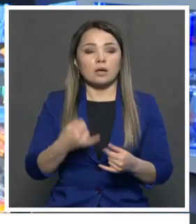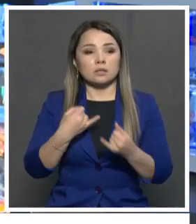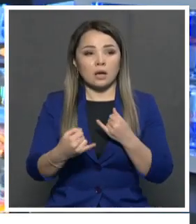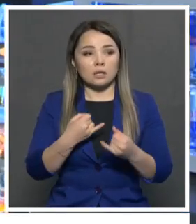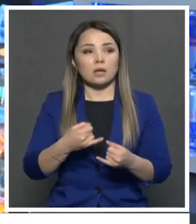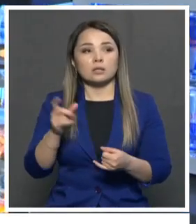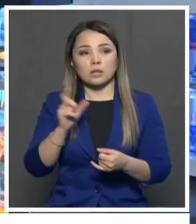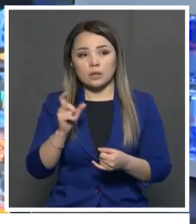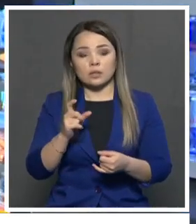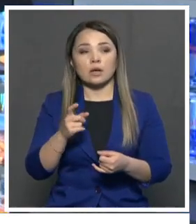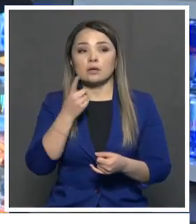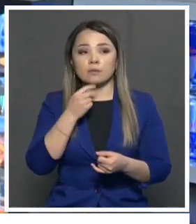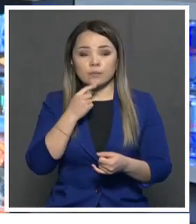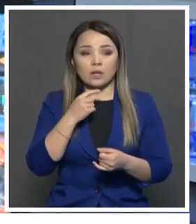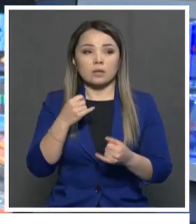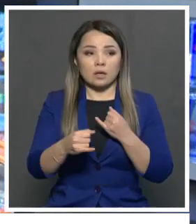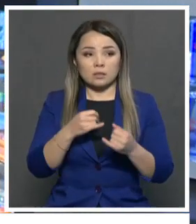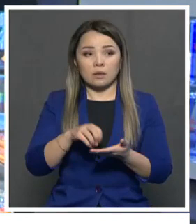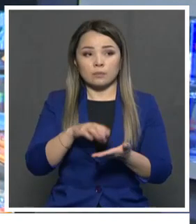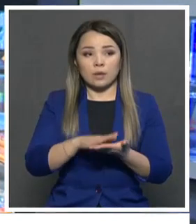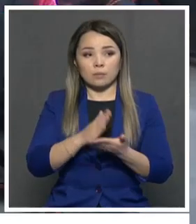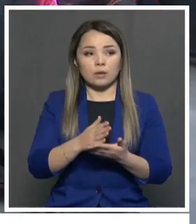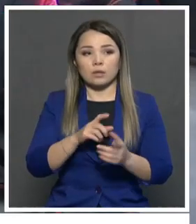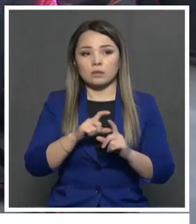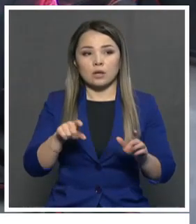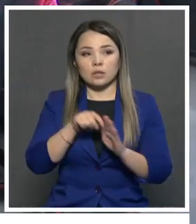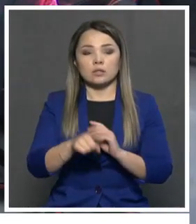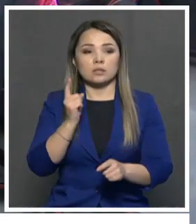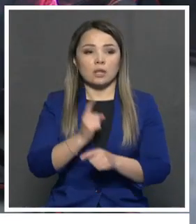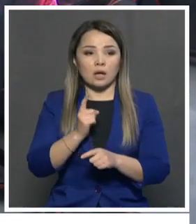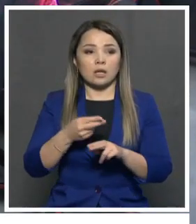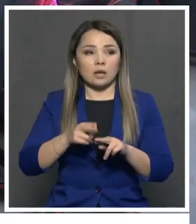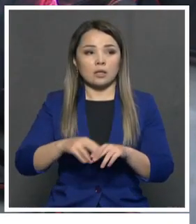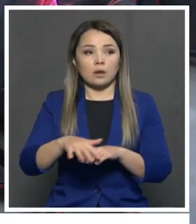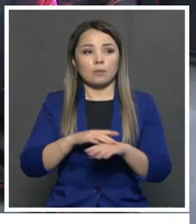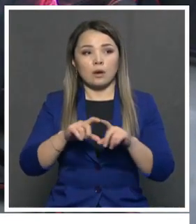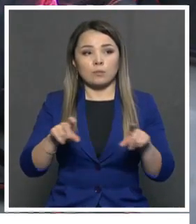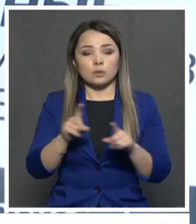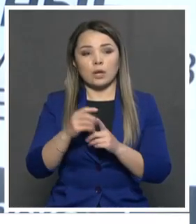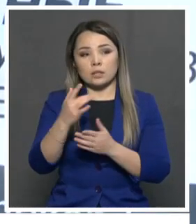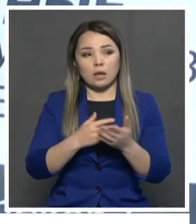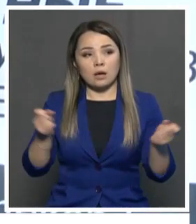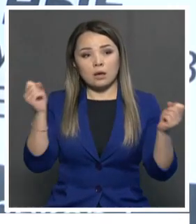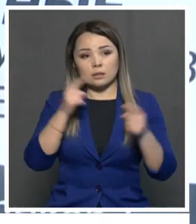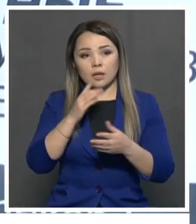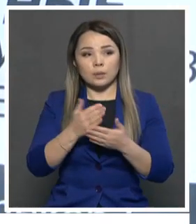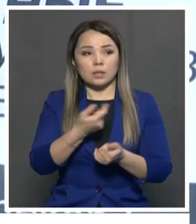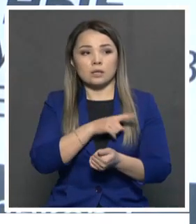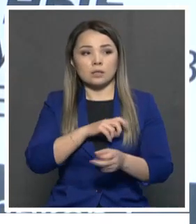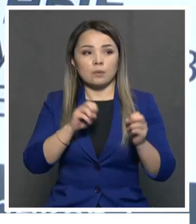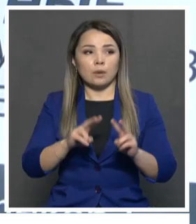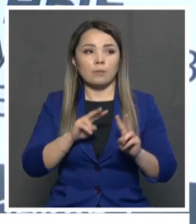түс анықталғандар нысанға жіберілмейді. Қалалық атамекен кәсіпкерлік палатасы пилоттық жобаға қатысатын объектілердің тізімін анықтайды. Олар санитарлық